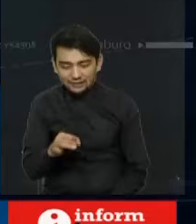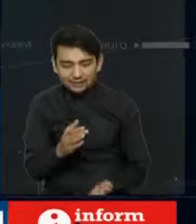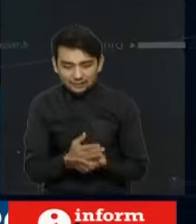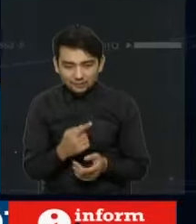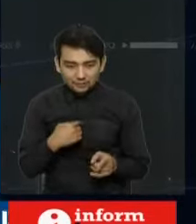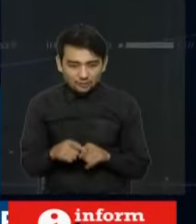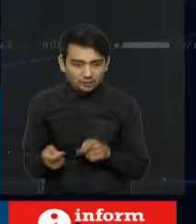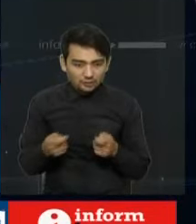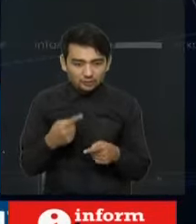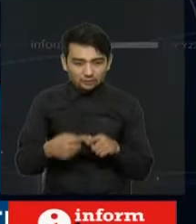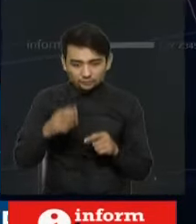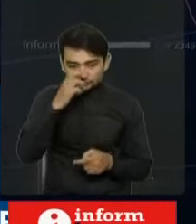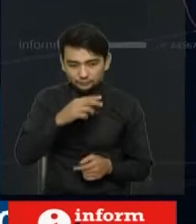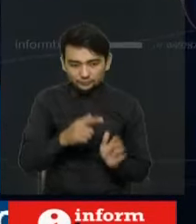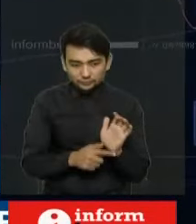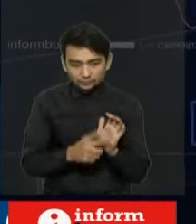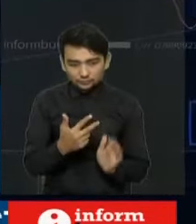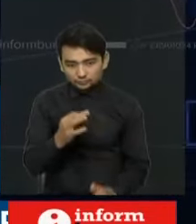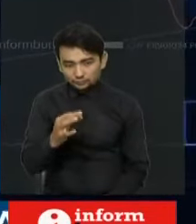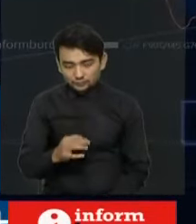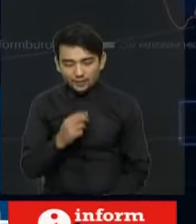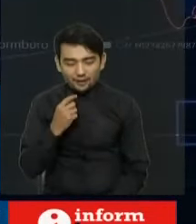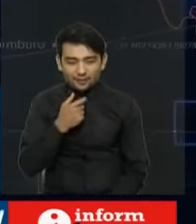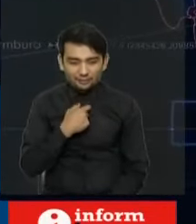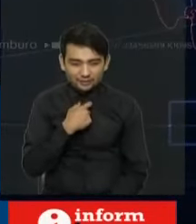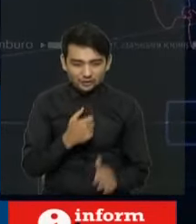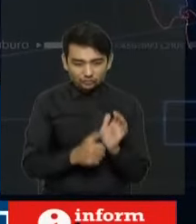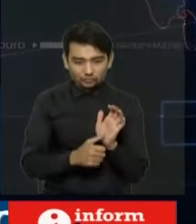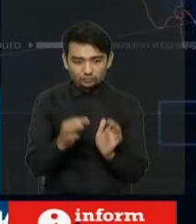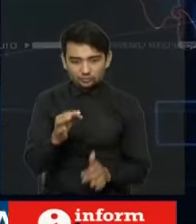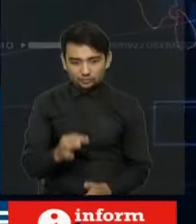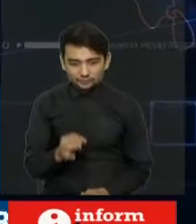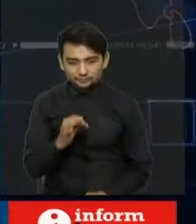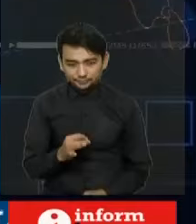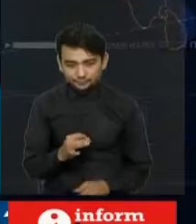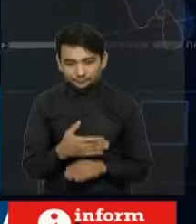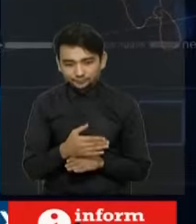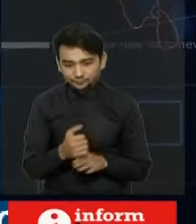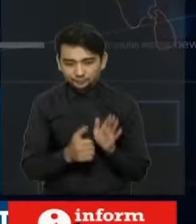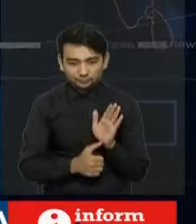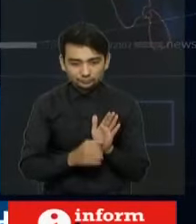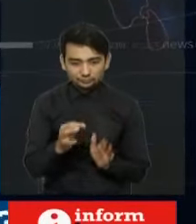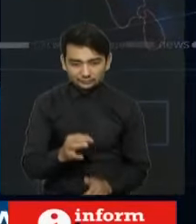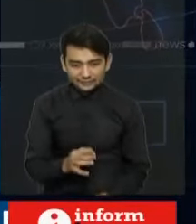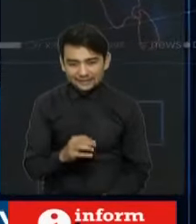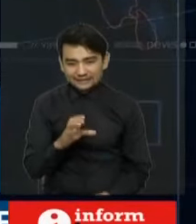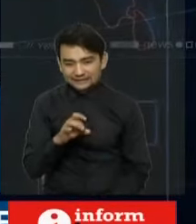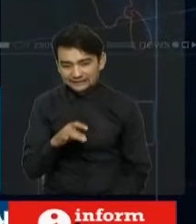составляет 73%, по колбасным изделиям 60%, по рыбе 60%, по сырам и